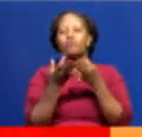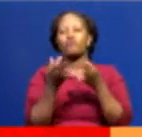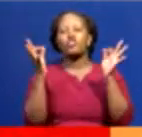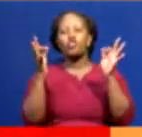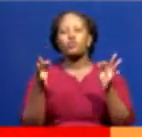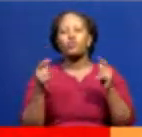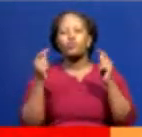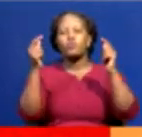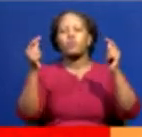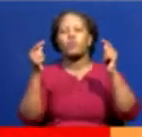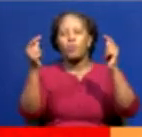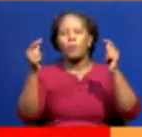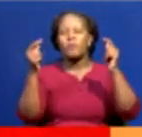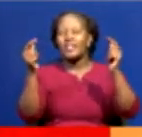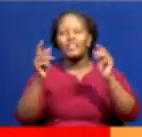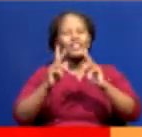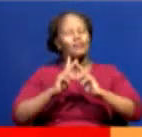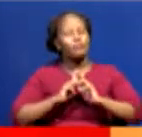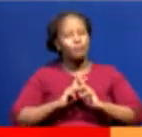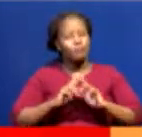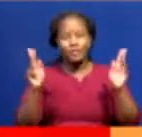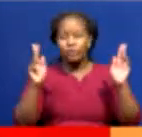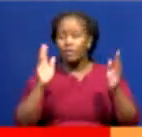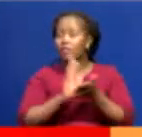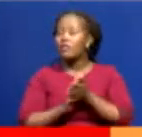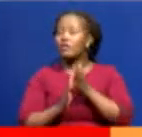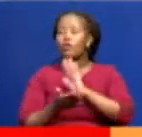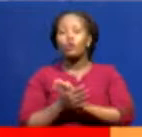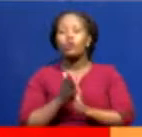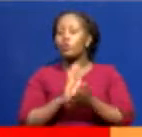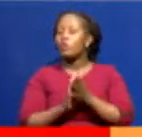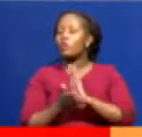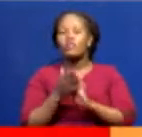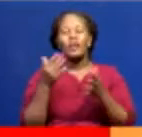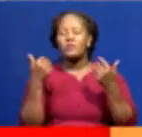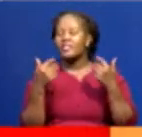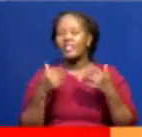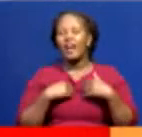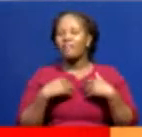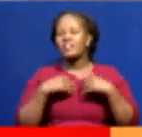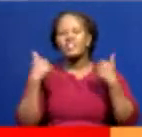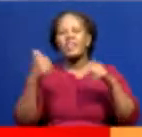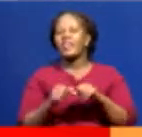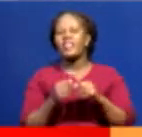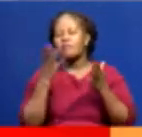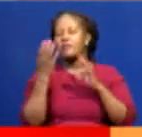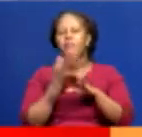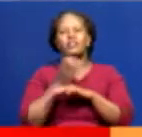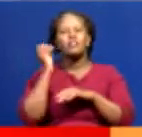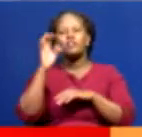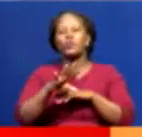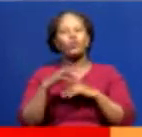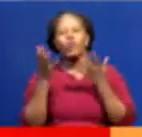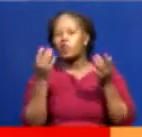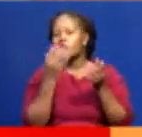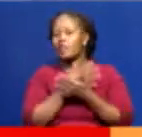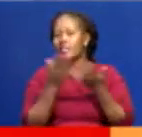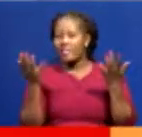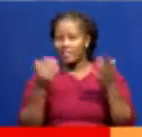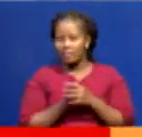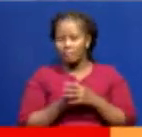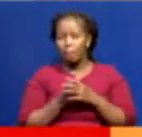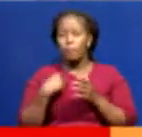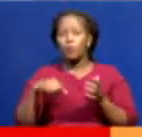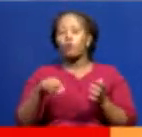kuandamana peacefully, bila kuwa armed, kubeba silaha na kuumiza watu. Sisi